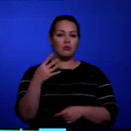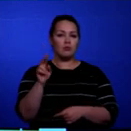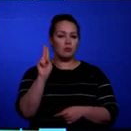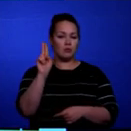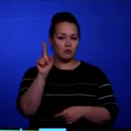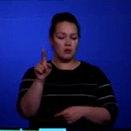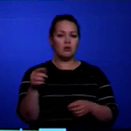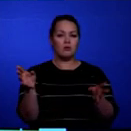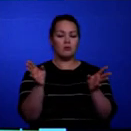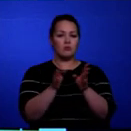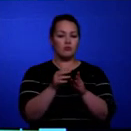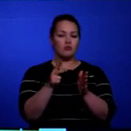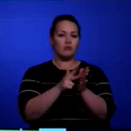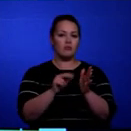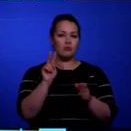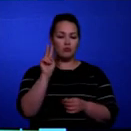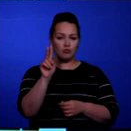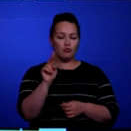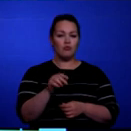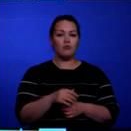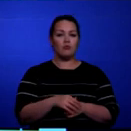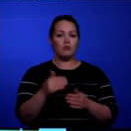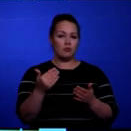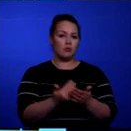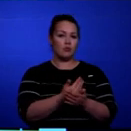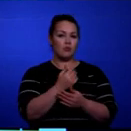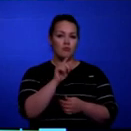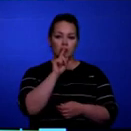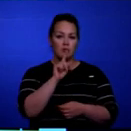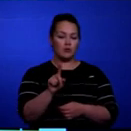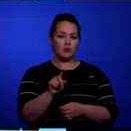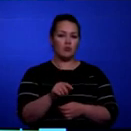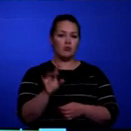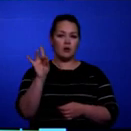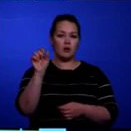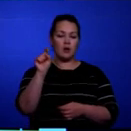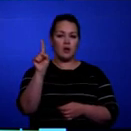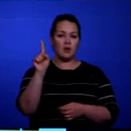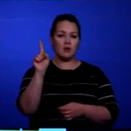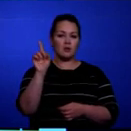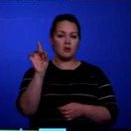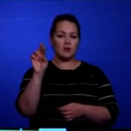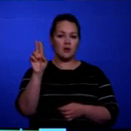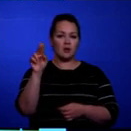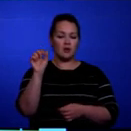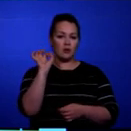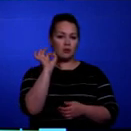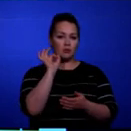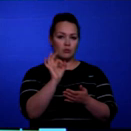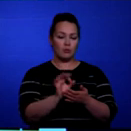меньше 82 значит в частном снова не будет разряда мы ставим ноль